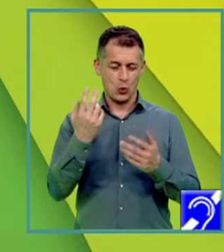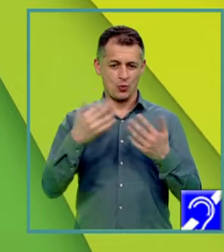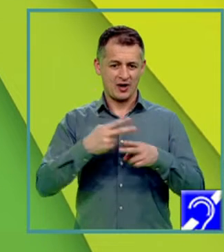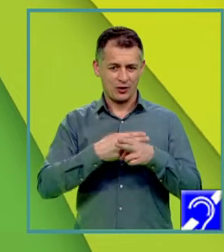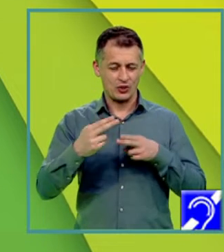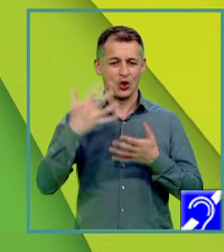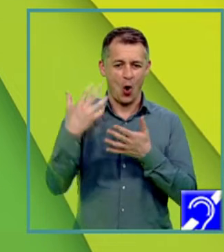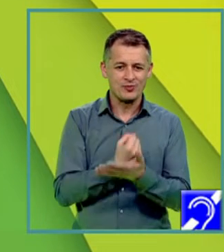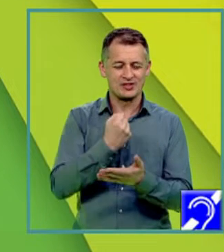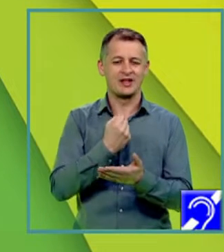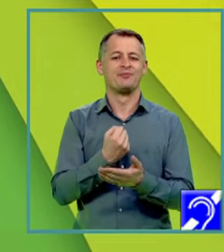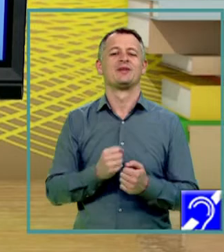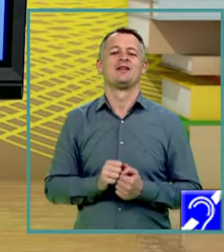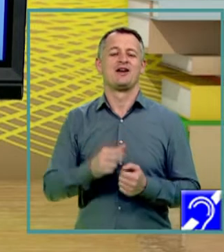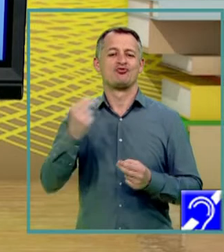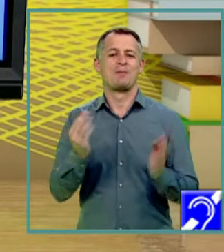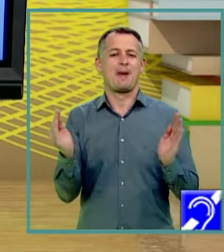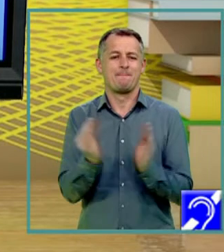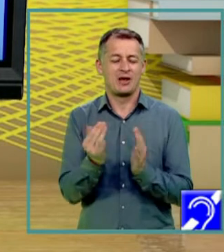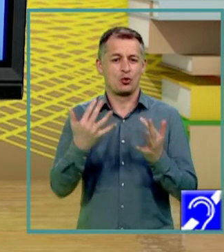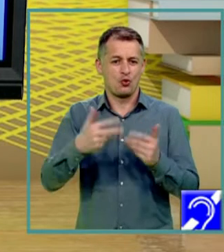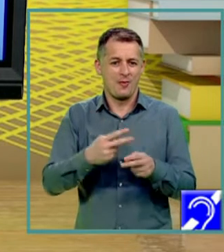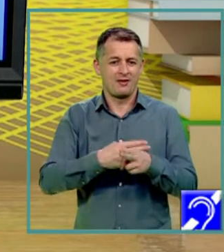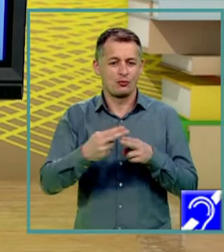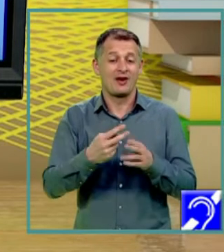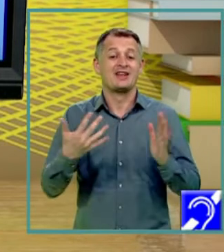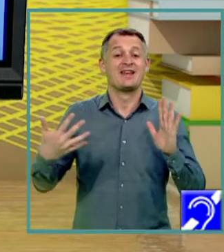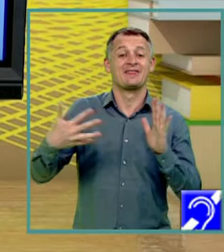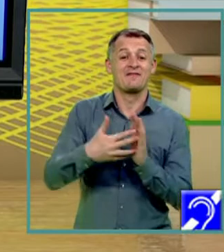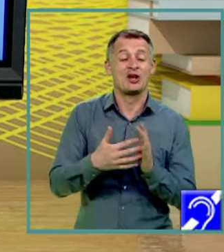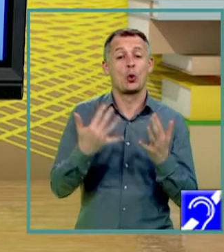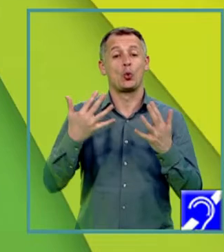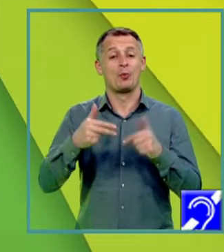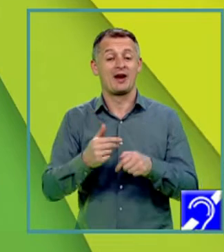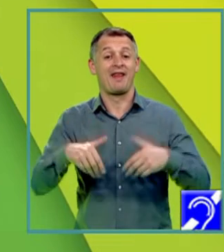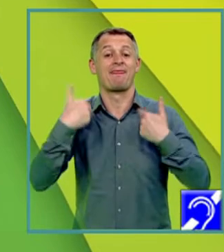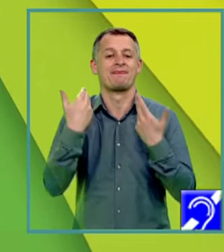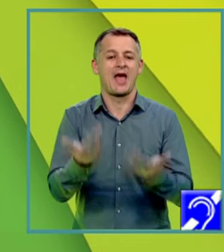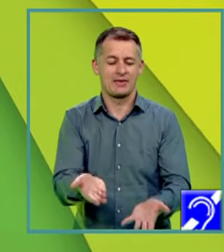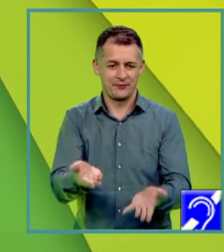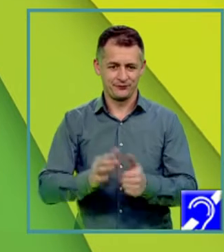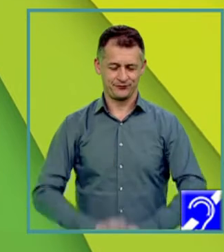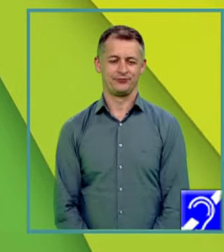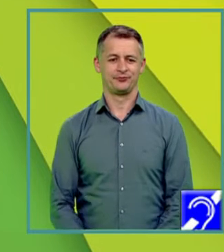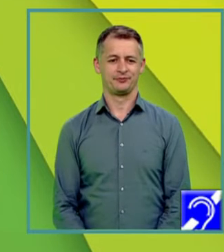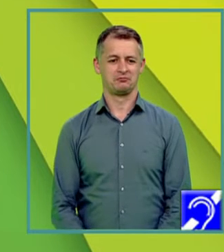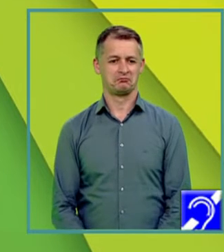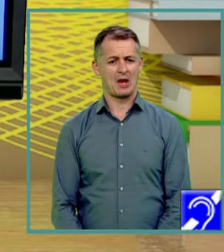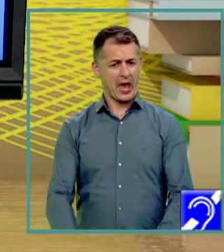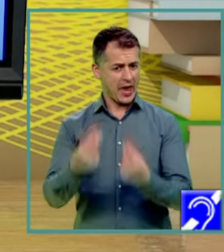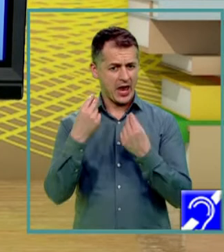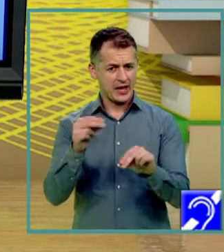ca fiind cel mai mic număr natural care se divide cu numerele date de